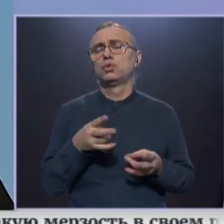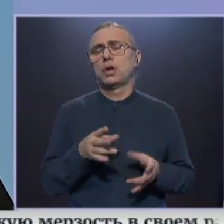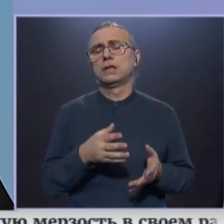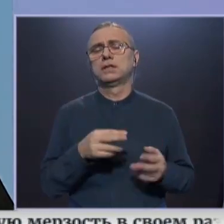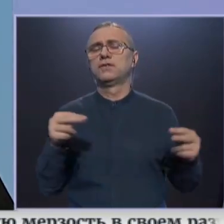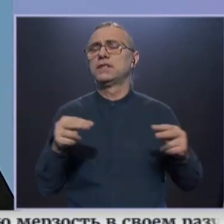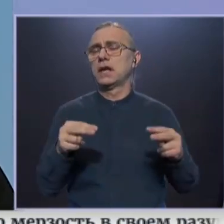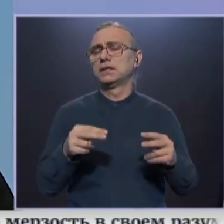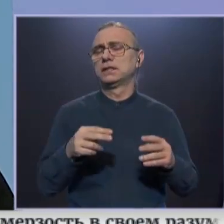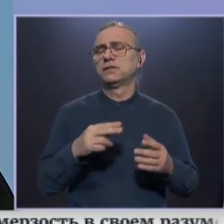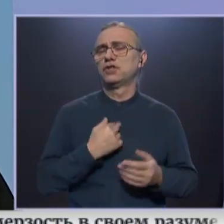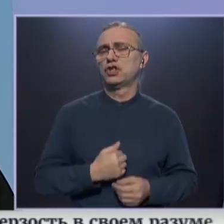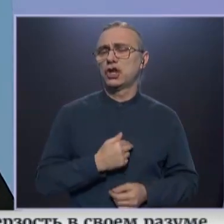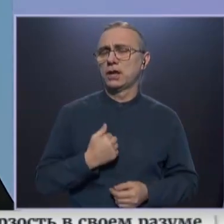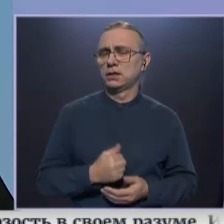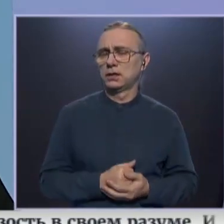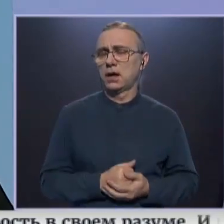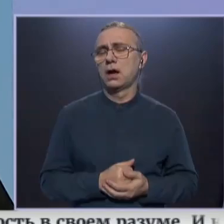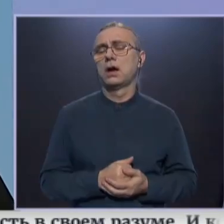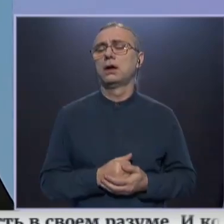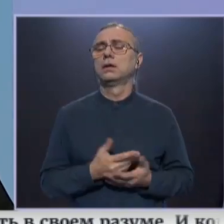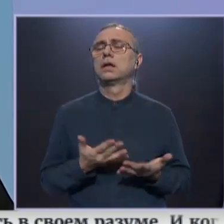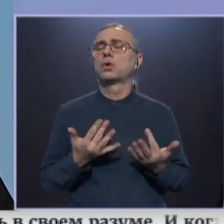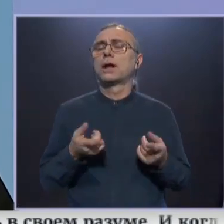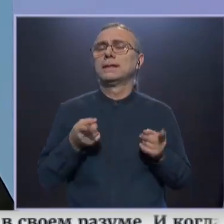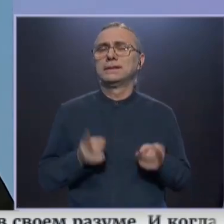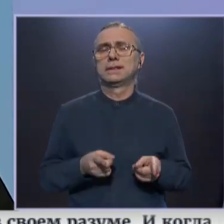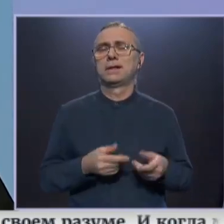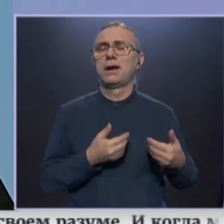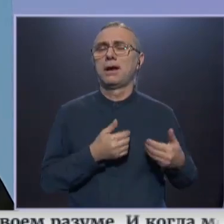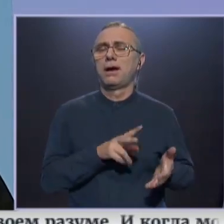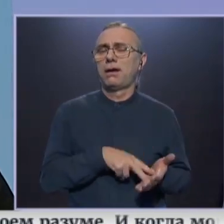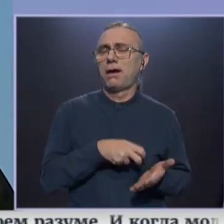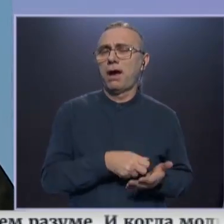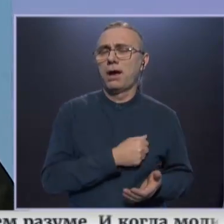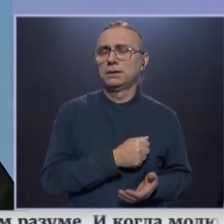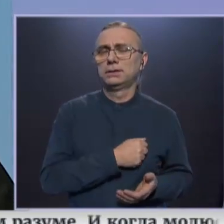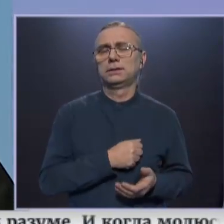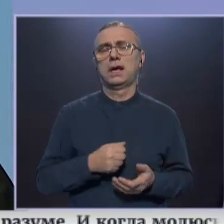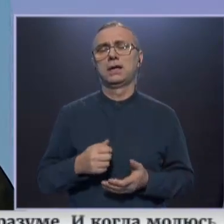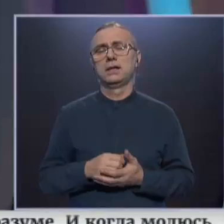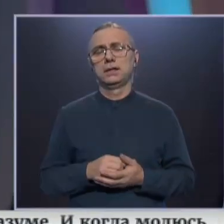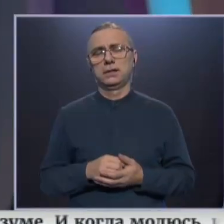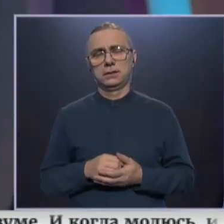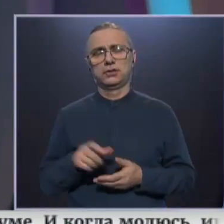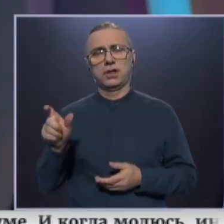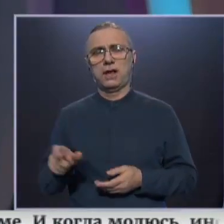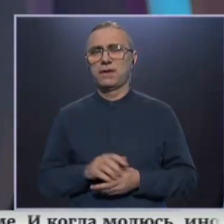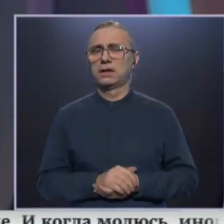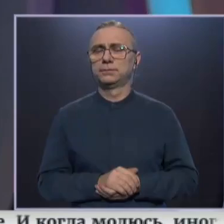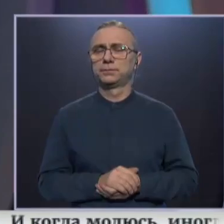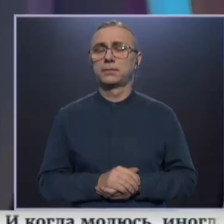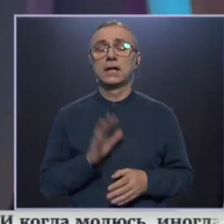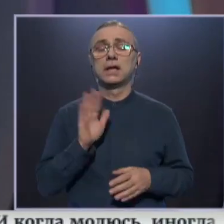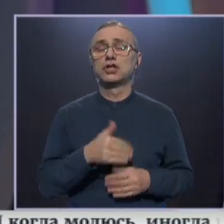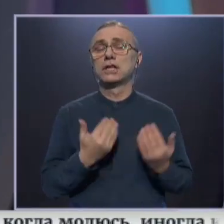для того, чтобы разобраться, искренний человек кается или нет. Он даже, если священник будет как-то вредить кающемуся человеку, он все